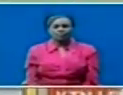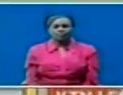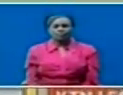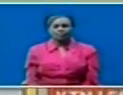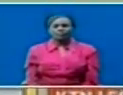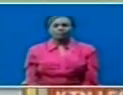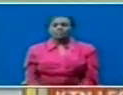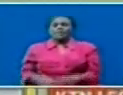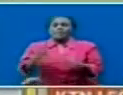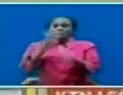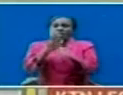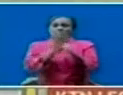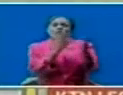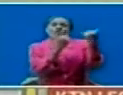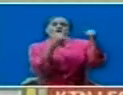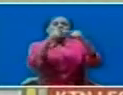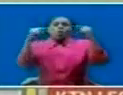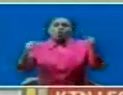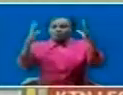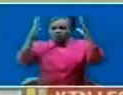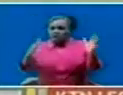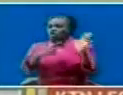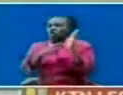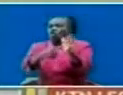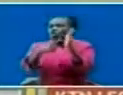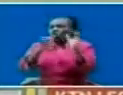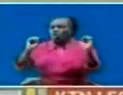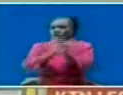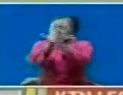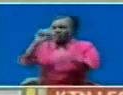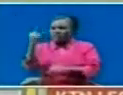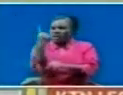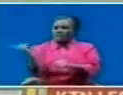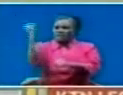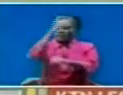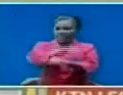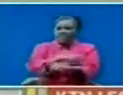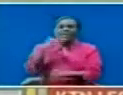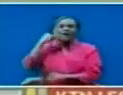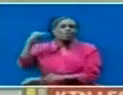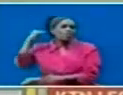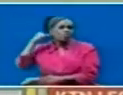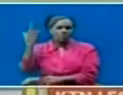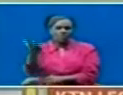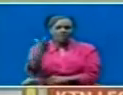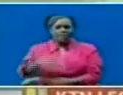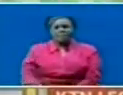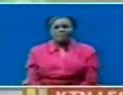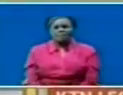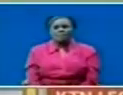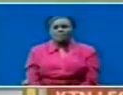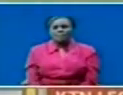Kama wengi walivyotaraji, upinzani wa hali ya juu ulidhihirika katika siku ya kwanza kwenye awamu ya Prinsloo jijini Nakuru.